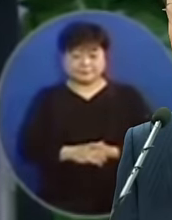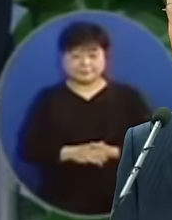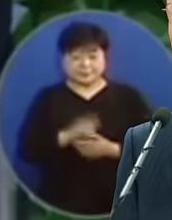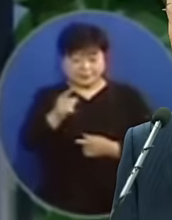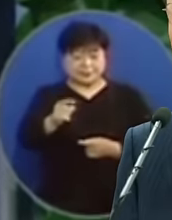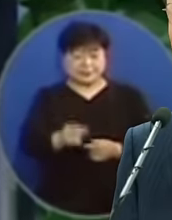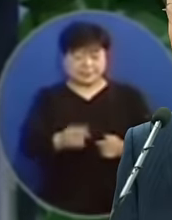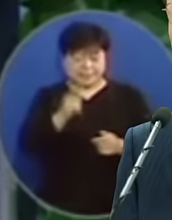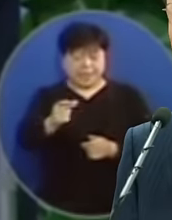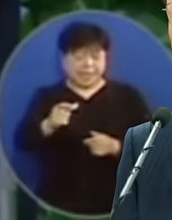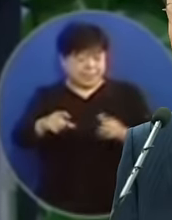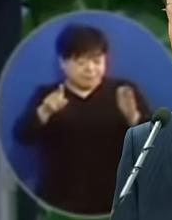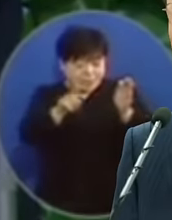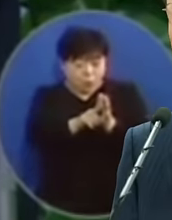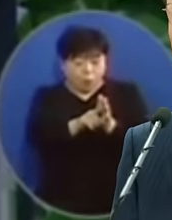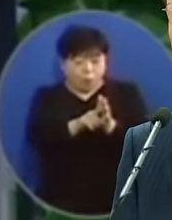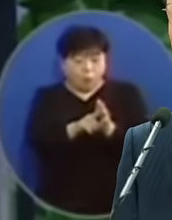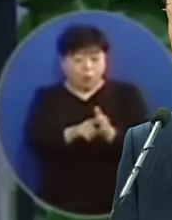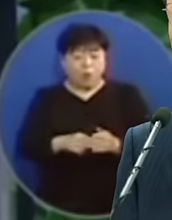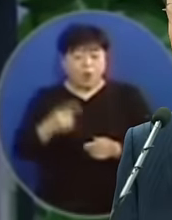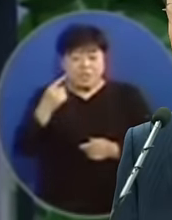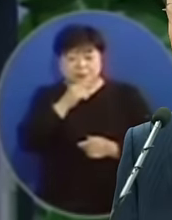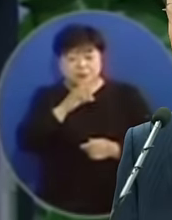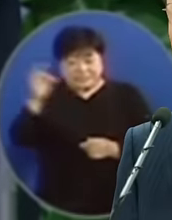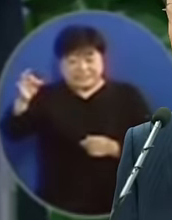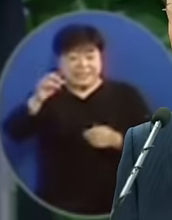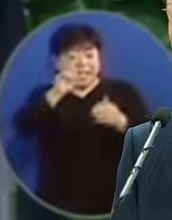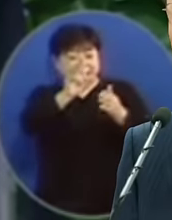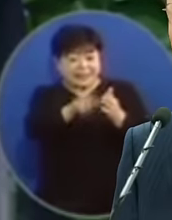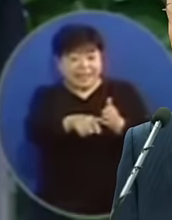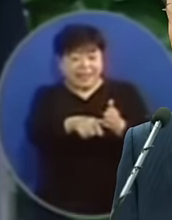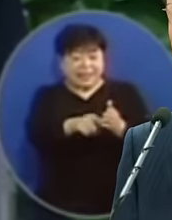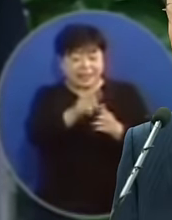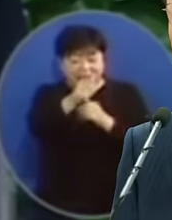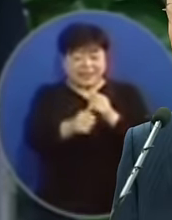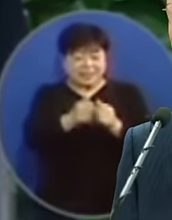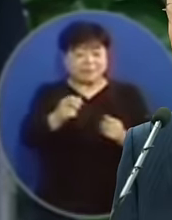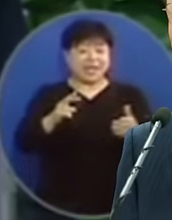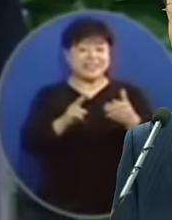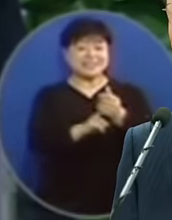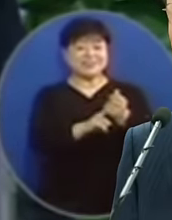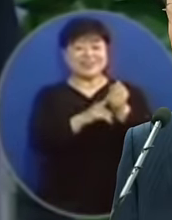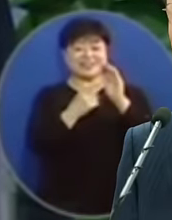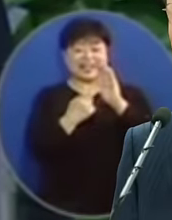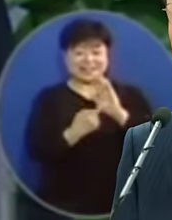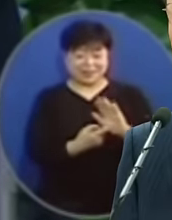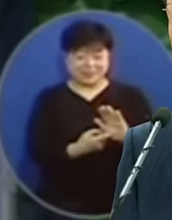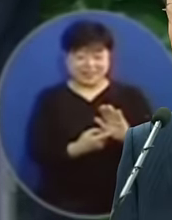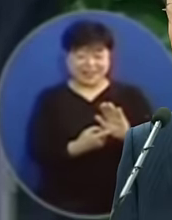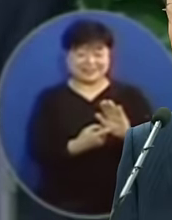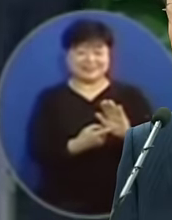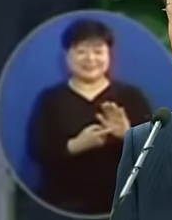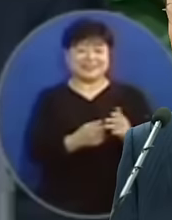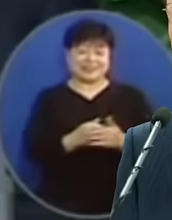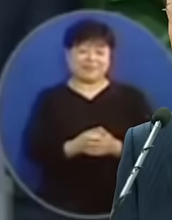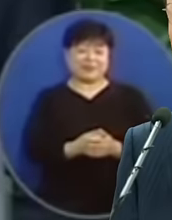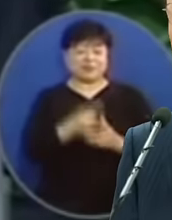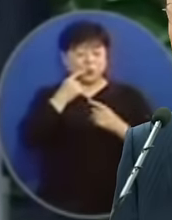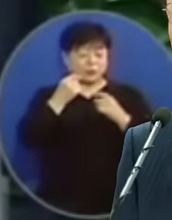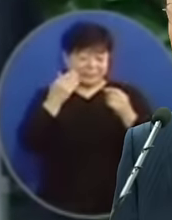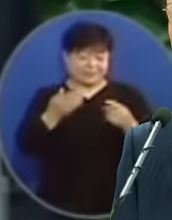그것을 강하게 믿고 입술로 시인하면 하나님의 기적이 일어나는 것입니다. 그러므로 저는